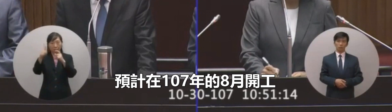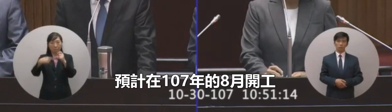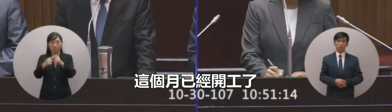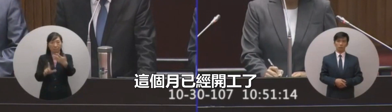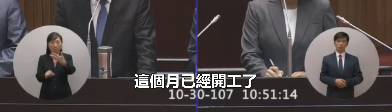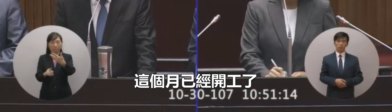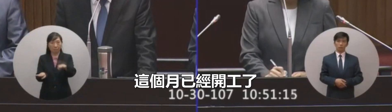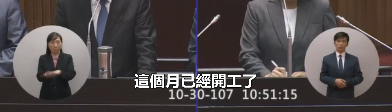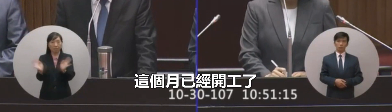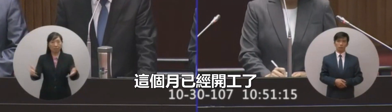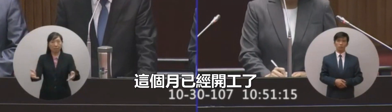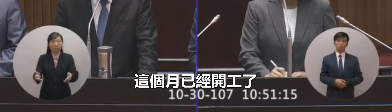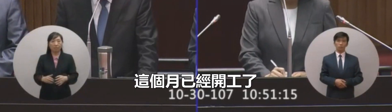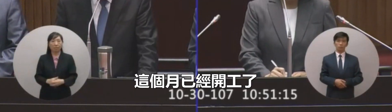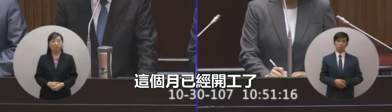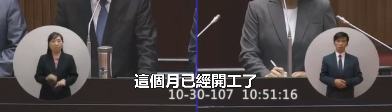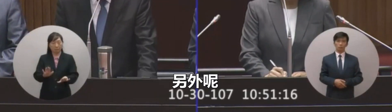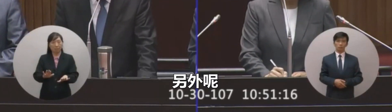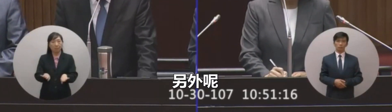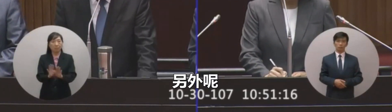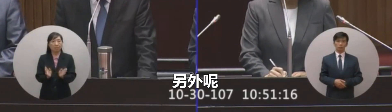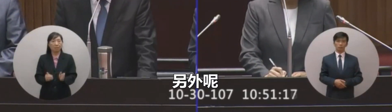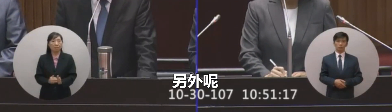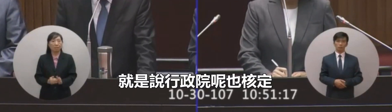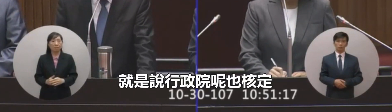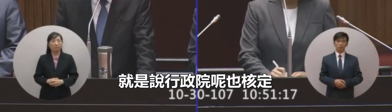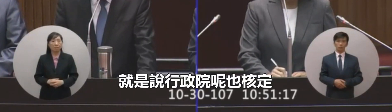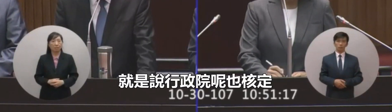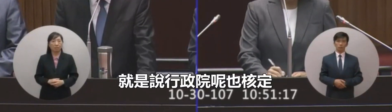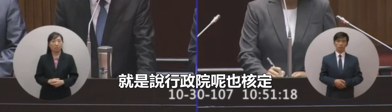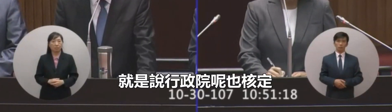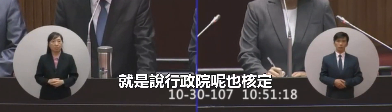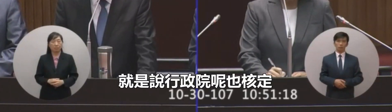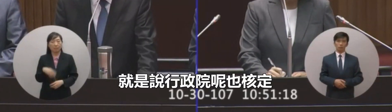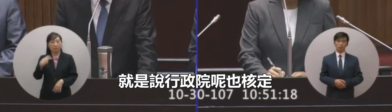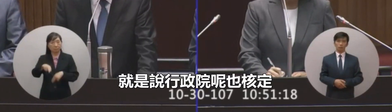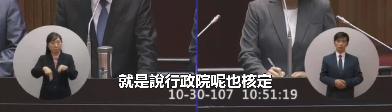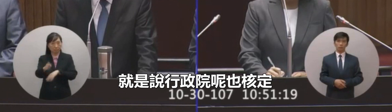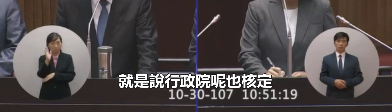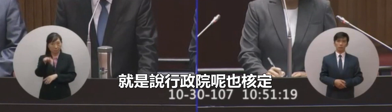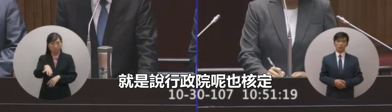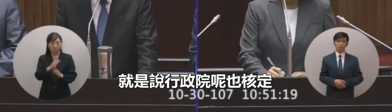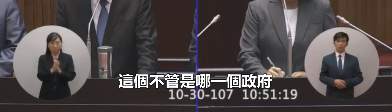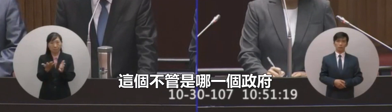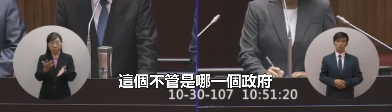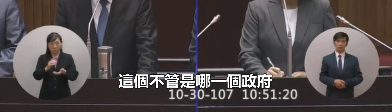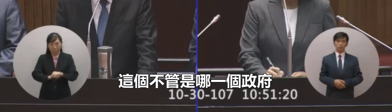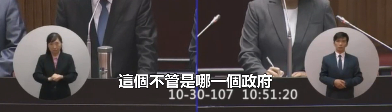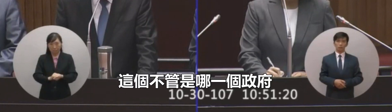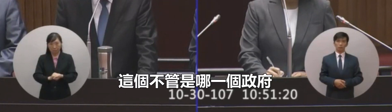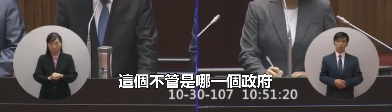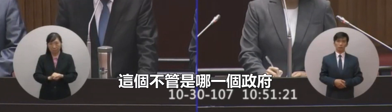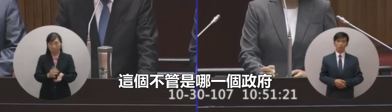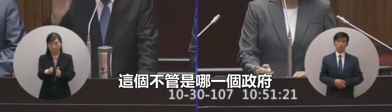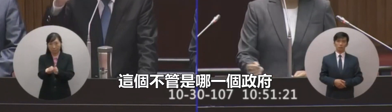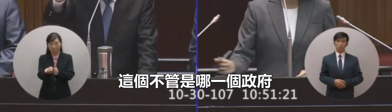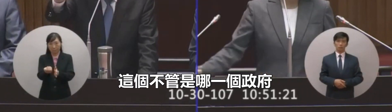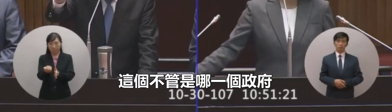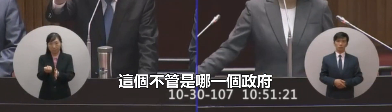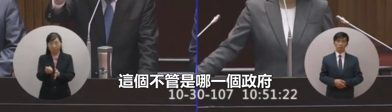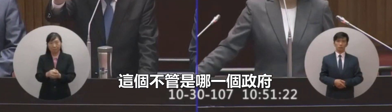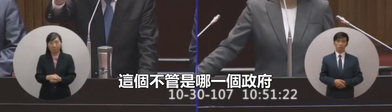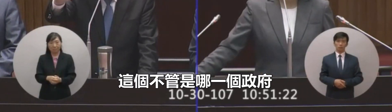107年8月开工，哈，这个也已经开工了。那另外呢，就是说，行政院呢也核定哈，这个花之前哈，